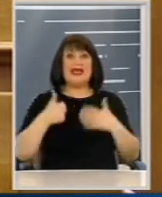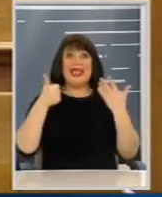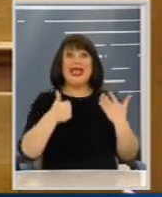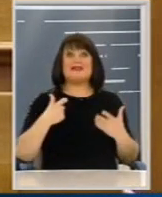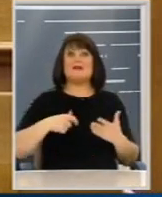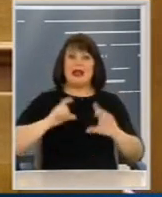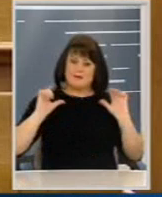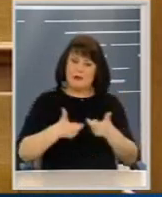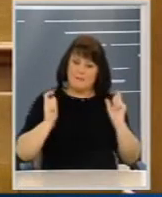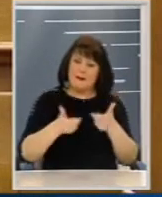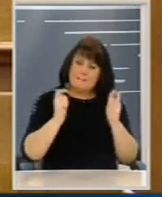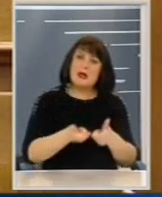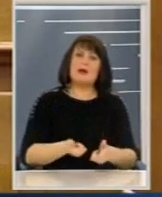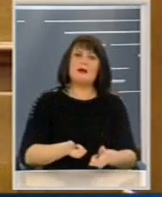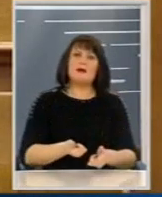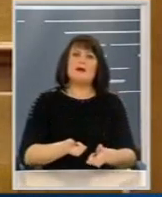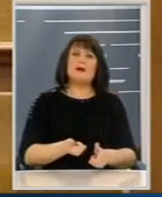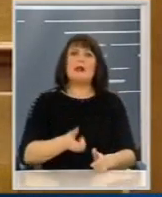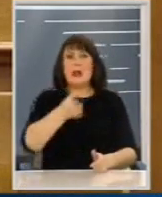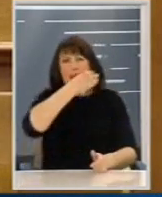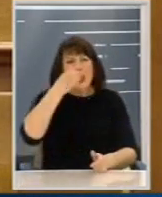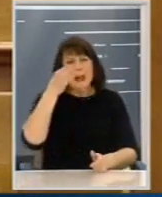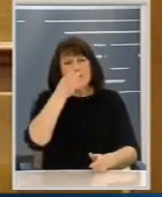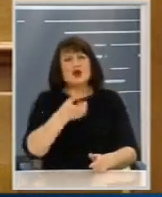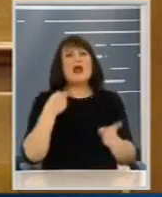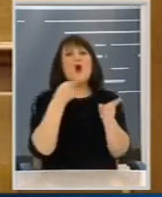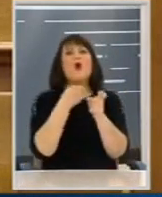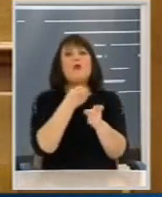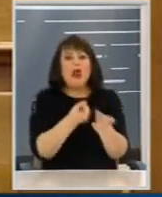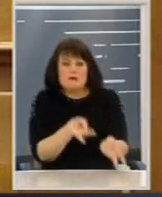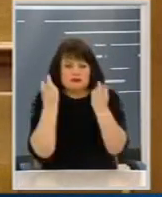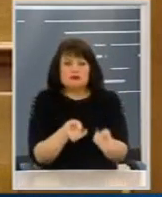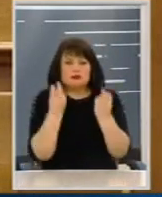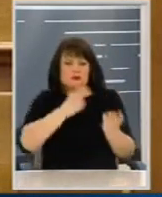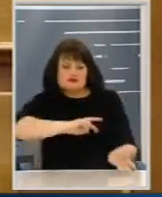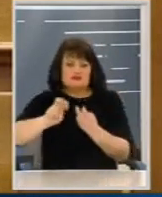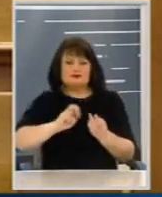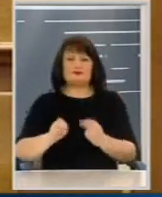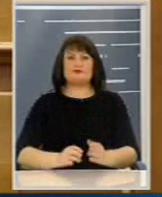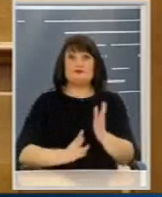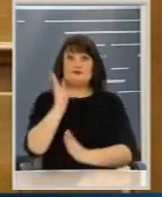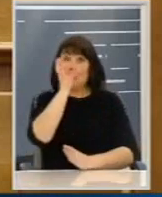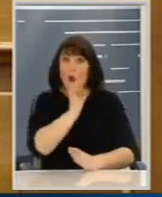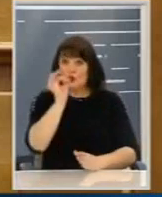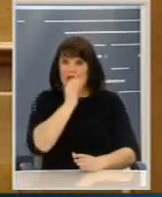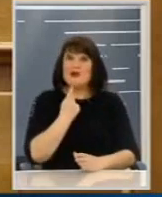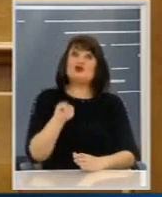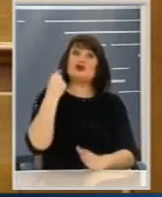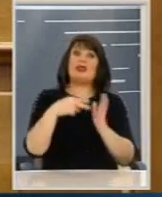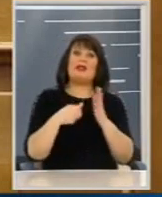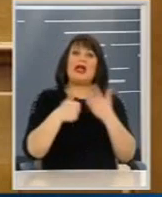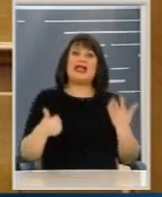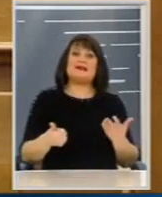μελών και κατάσχεση μεγάλης ποσότητας ναρκωτικών και όπλων. 13 Οκτωβρίου του 2016,